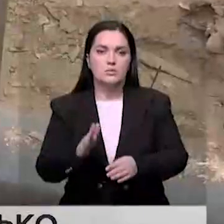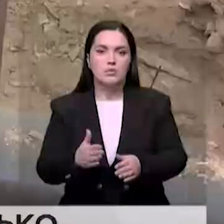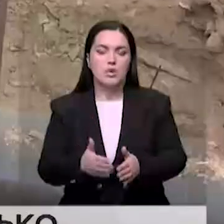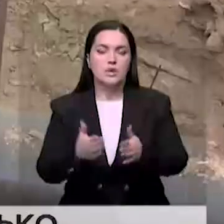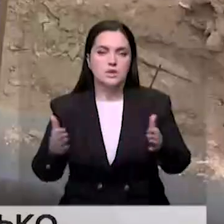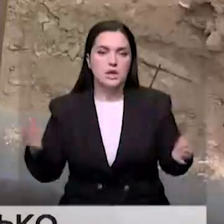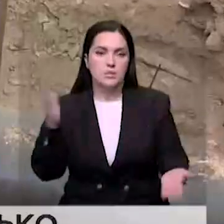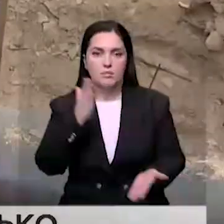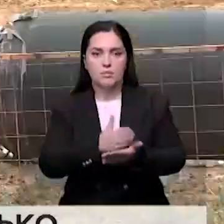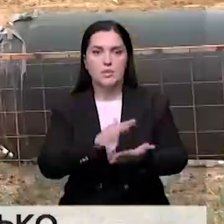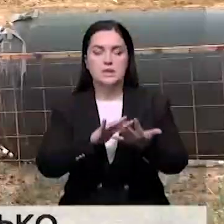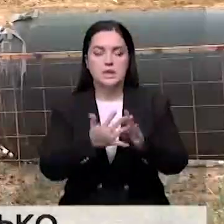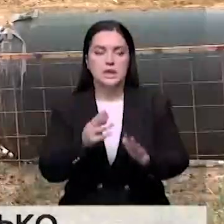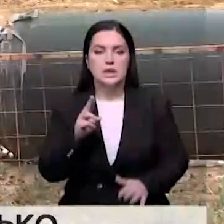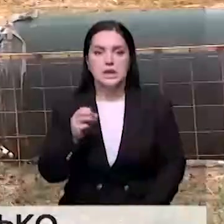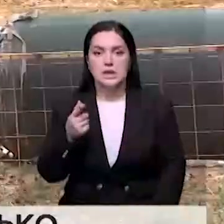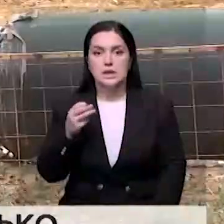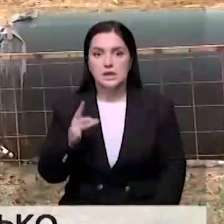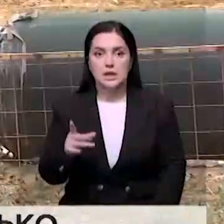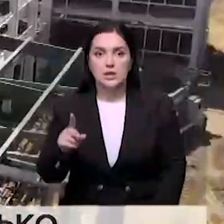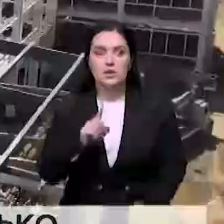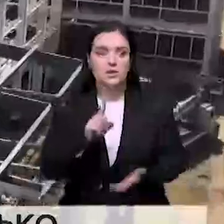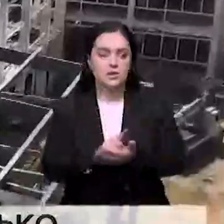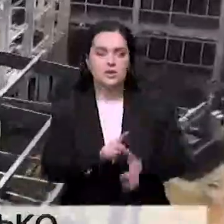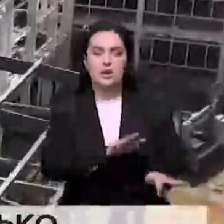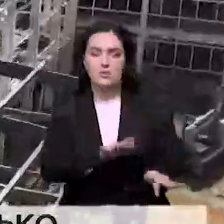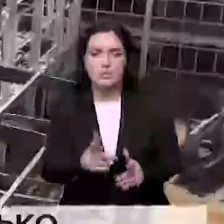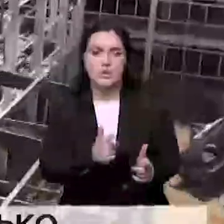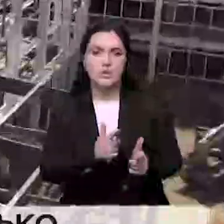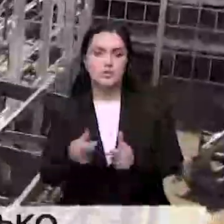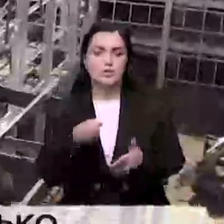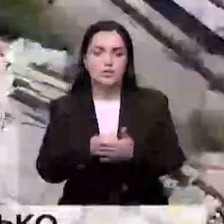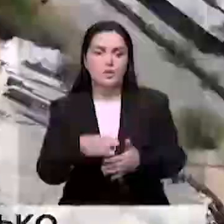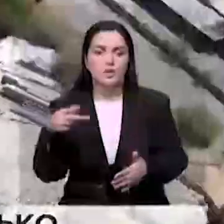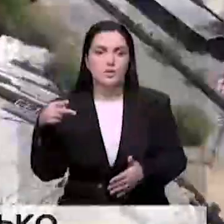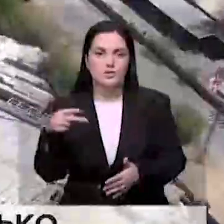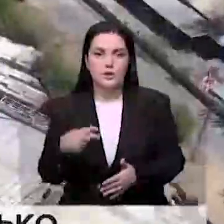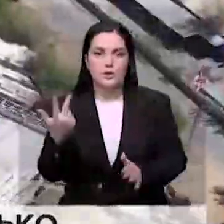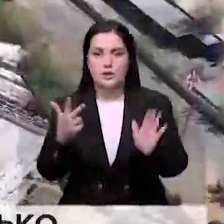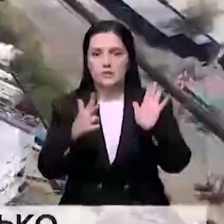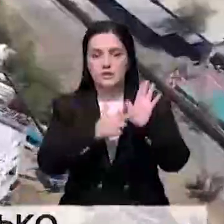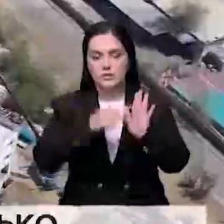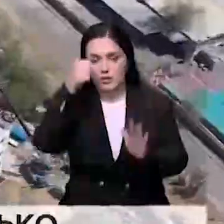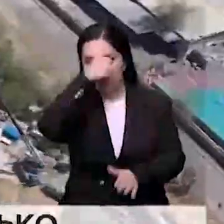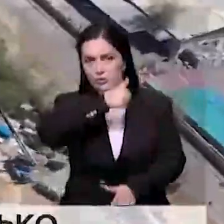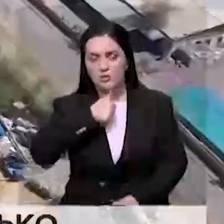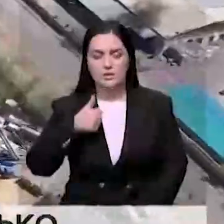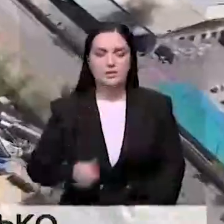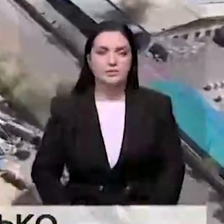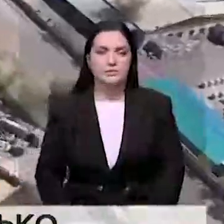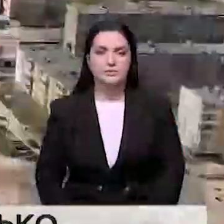направлении в сторону села Кингер. По генплану этот процесс должны осуществить до 2038 года. Елизавета Шаль, Нурбол